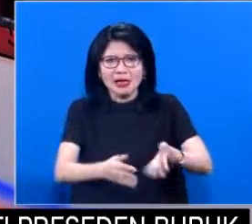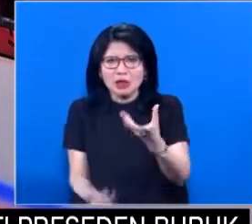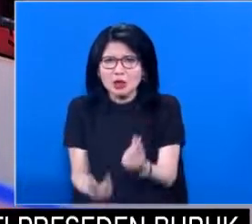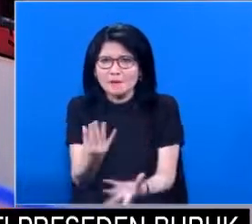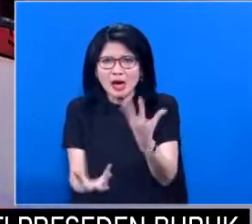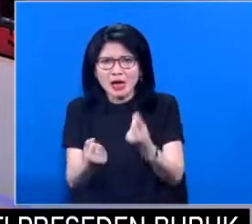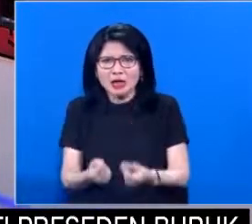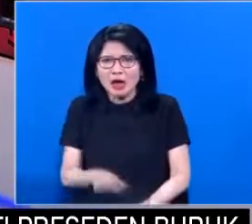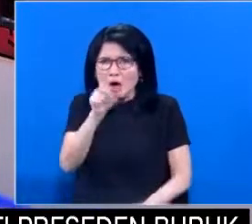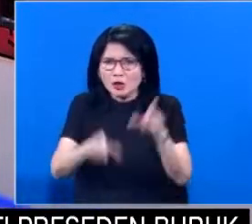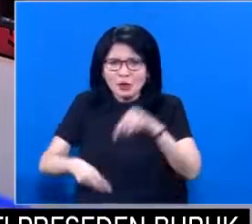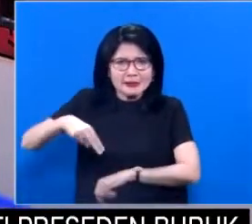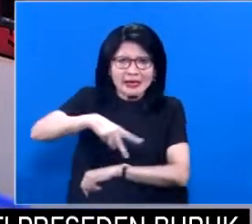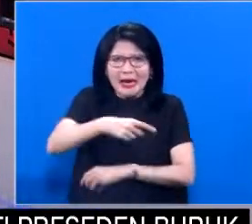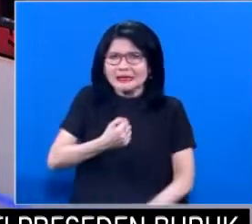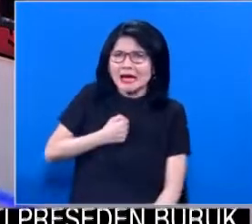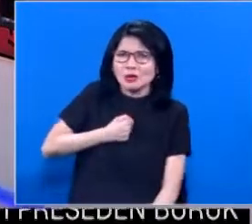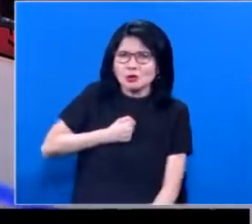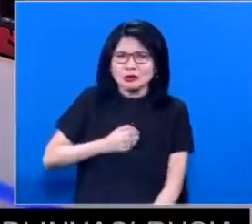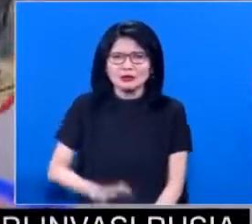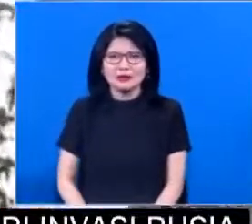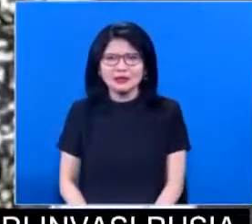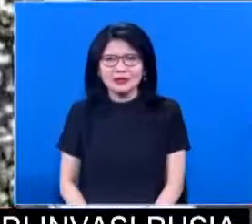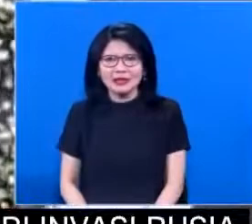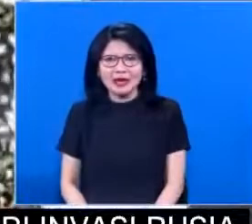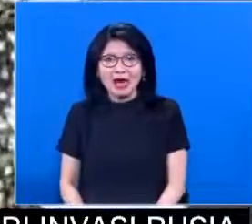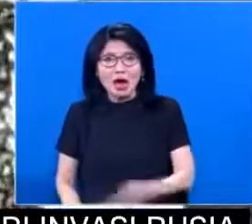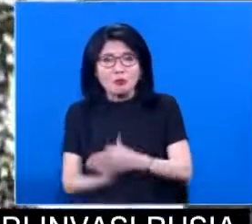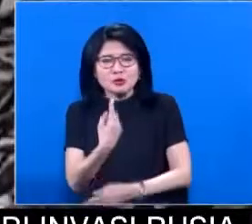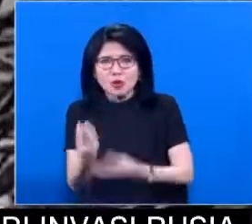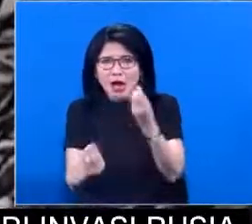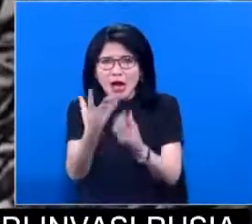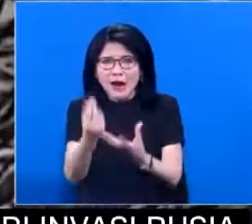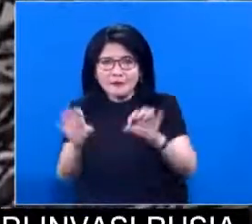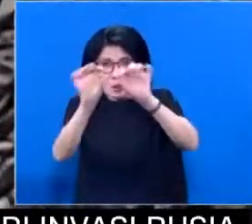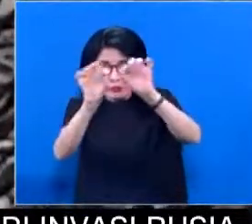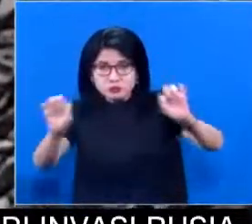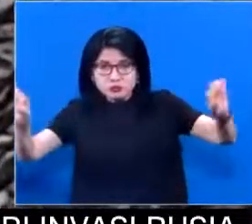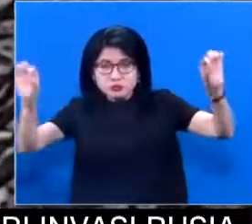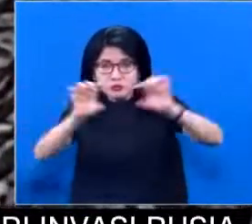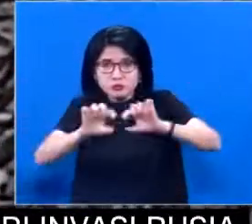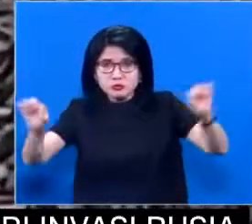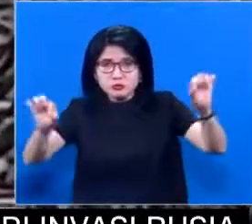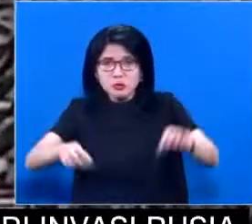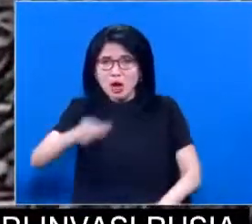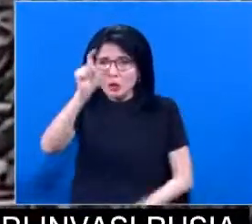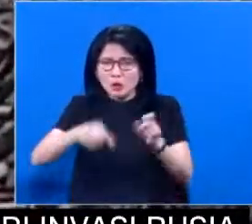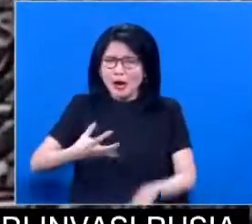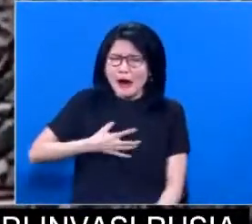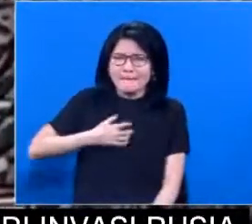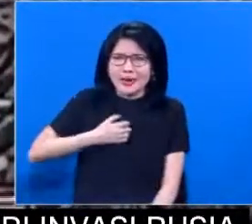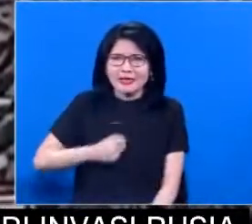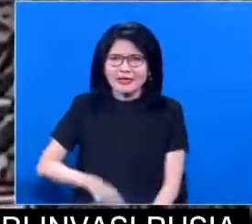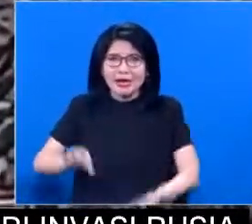sempat membuat pengguna jalan panik. Kemunculan api ini sempat membuat warga sekitar serta pengguna jalan panik lantaran